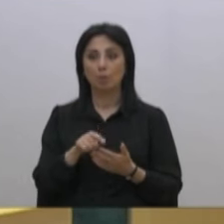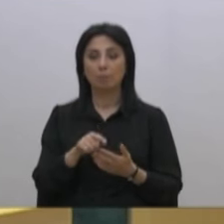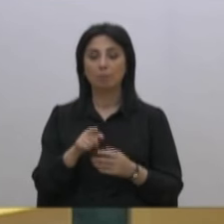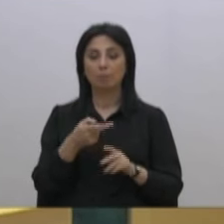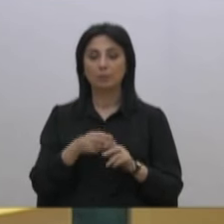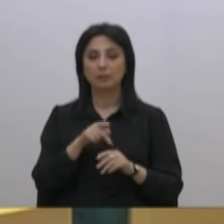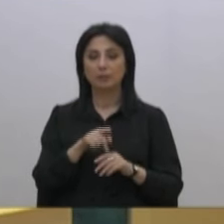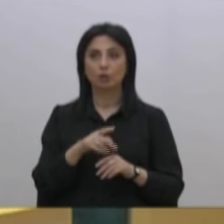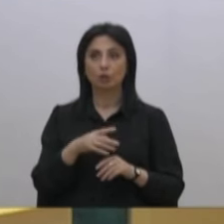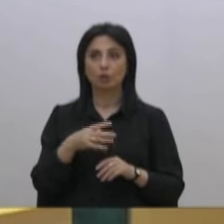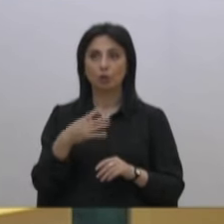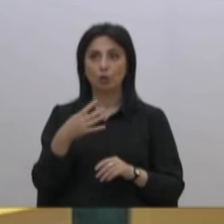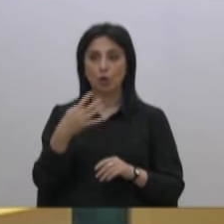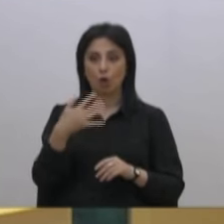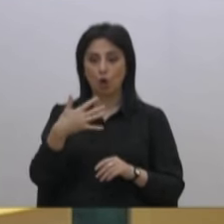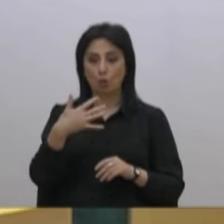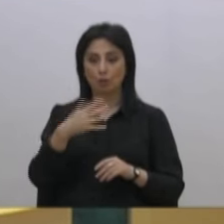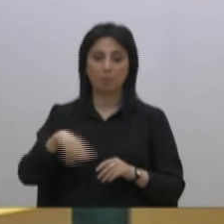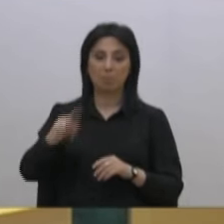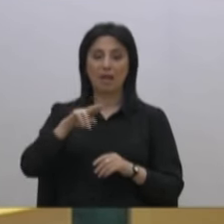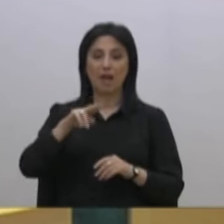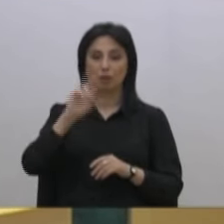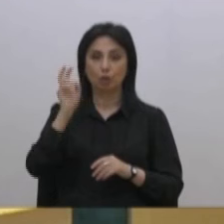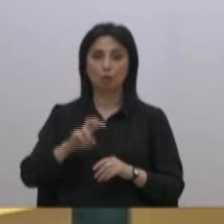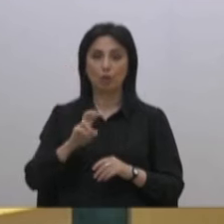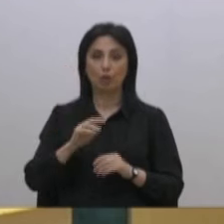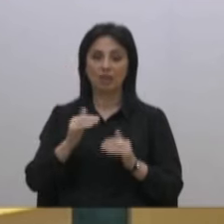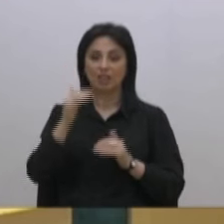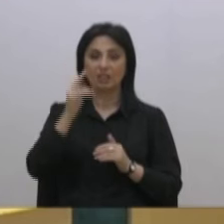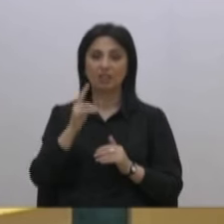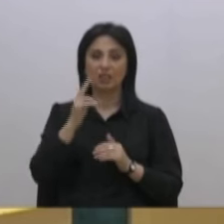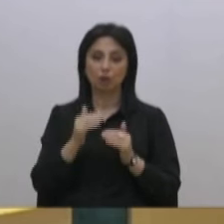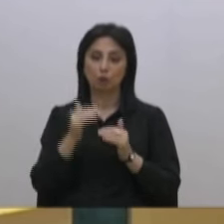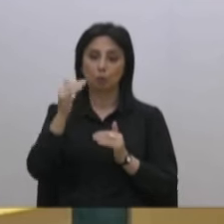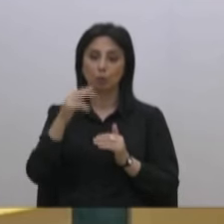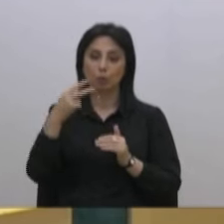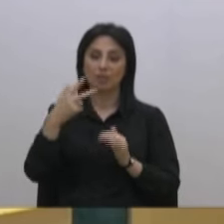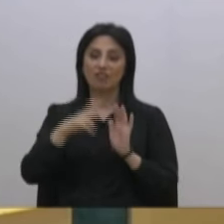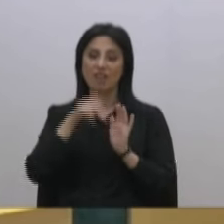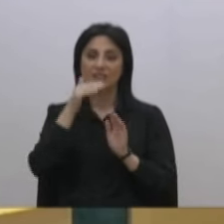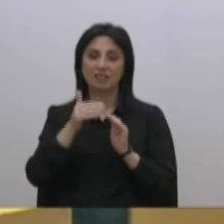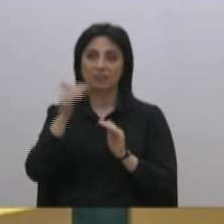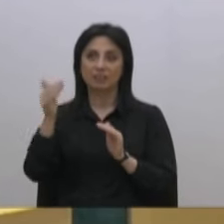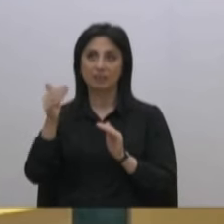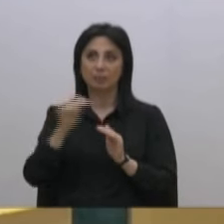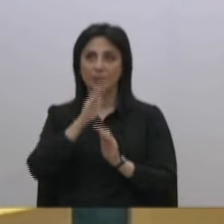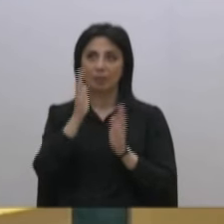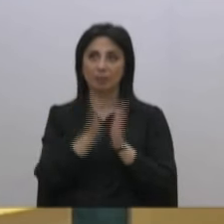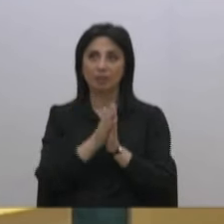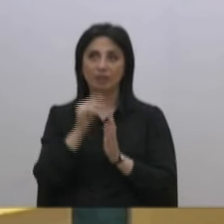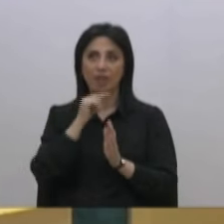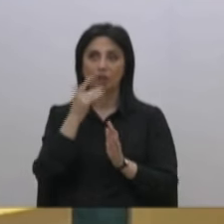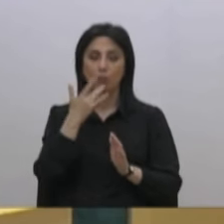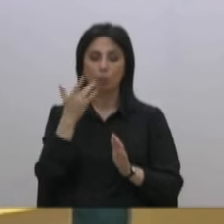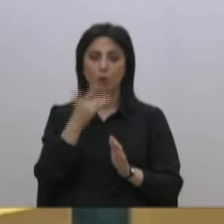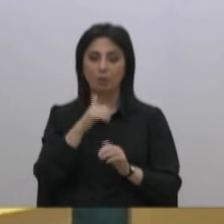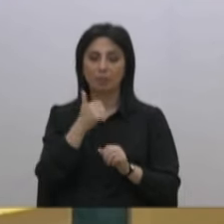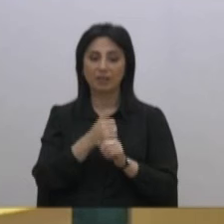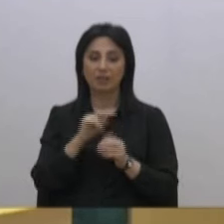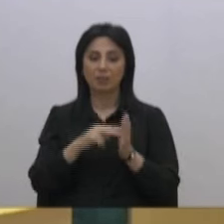რომ თუნდაც $50 მილიარდ ნიშნულს გადავსდეთ 2028 წლისთვის. მთელი ეკონომიკური პოლიტიკის